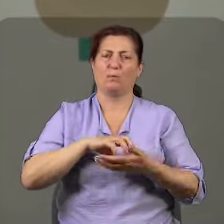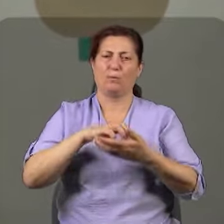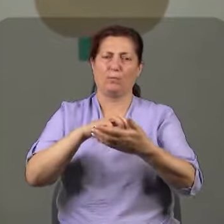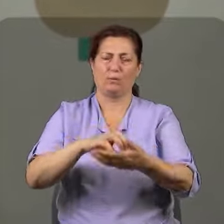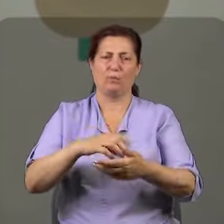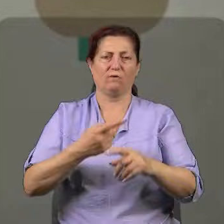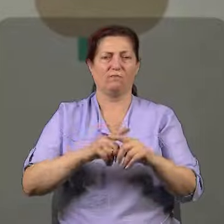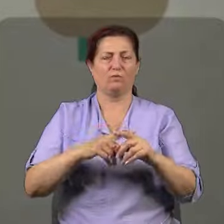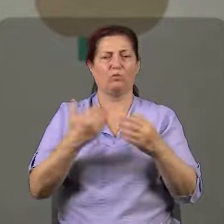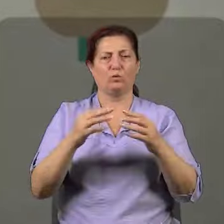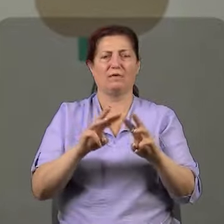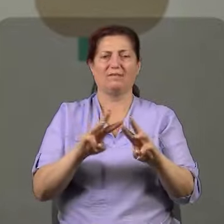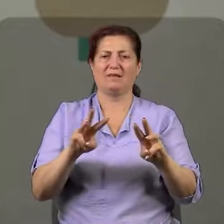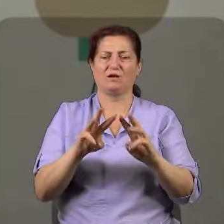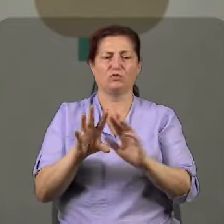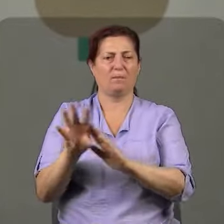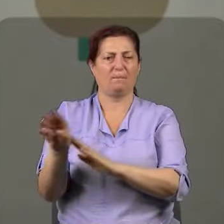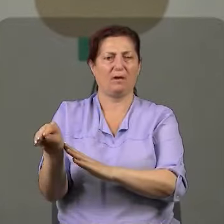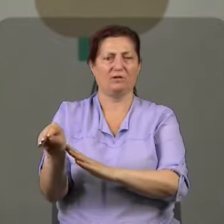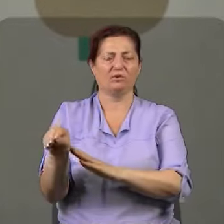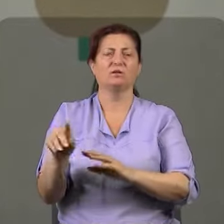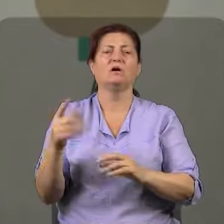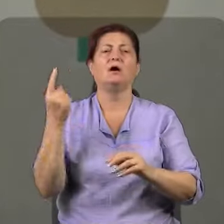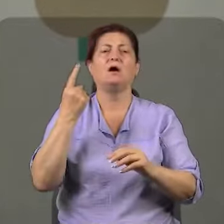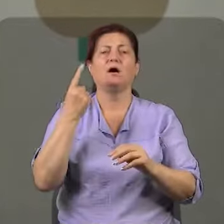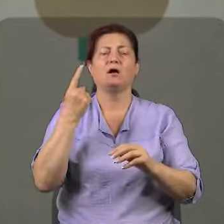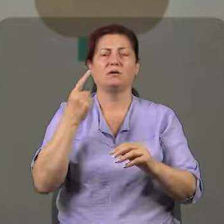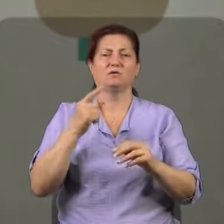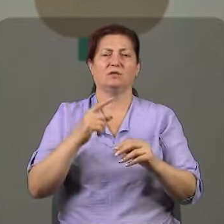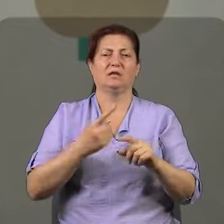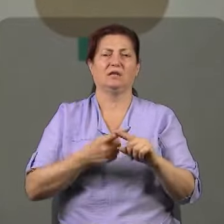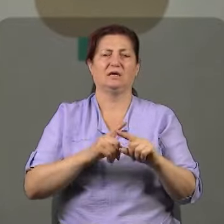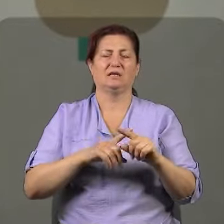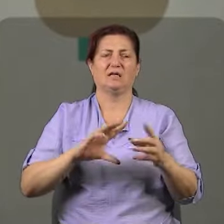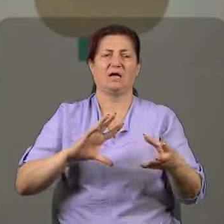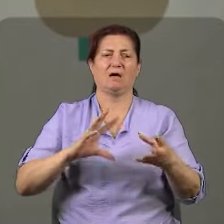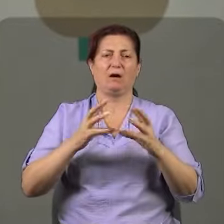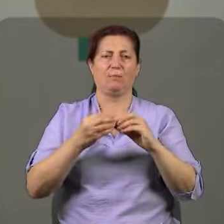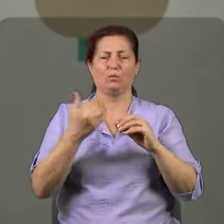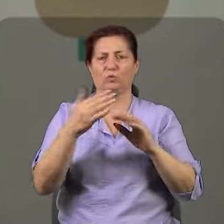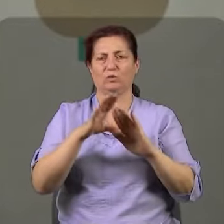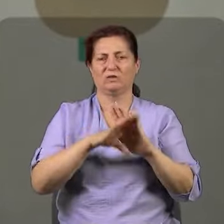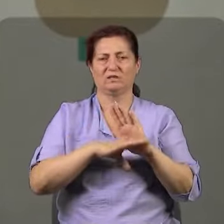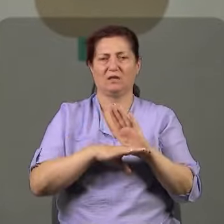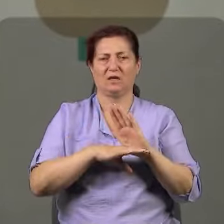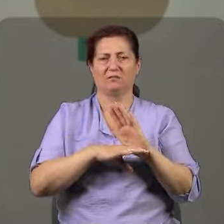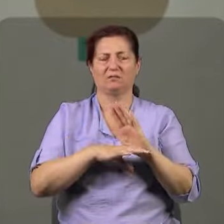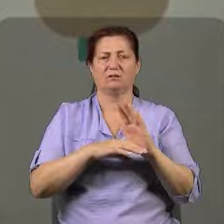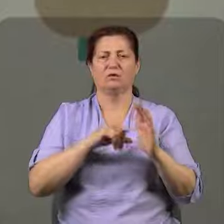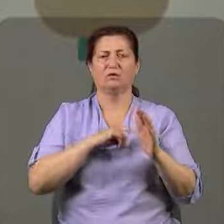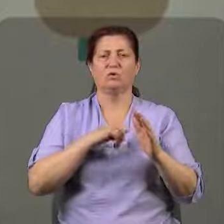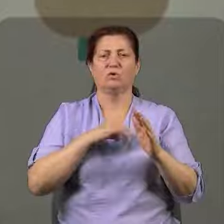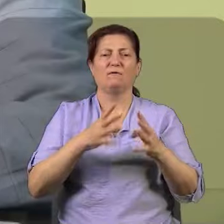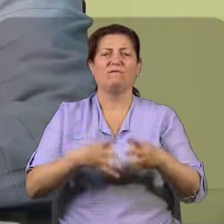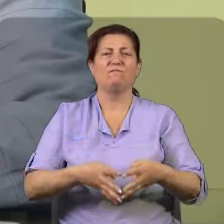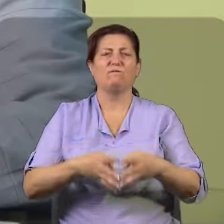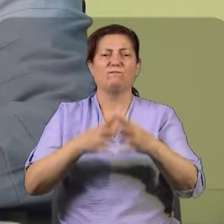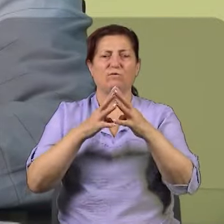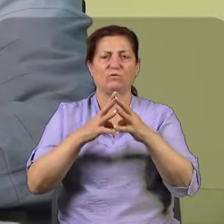ԲՏԱ նախարարության մեջ։ Հիմա առաջինը գրեթե ամբողջությամբ իր ծրագրերը բխում են ֆունդամենտալ